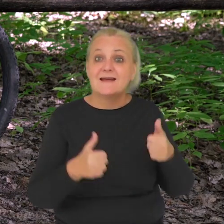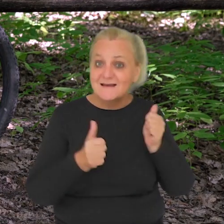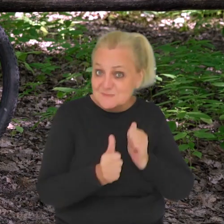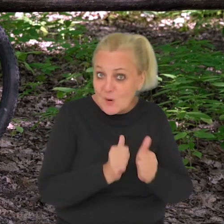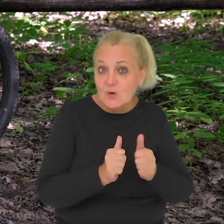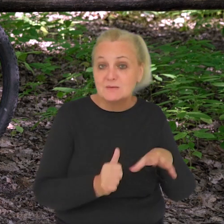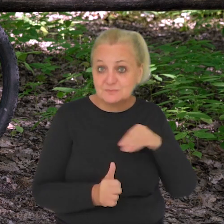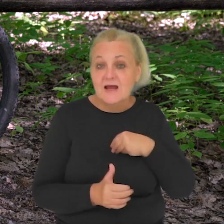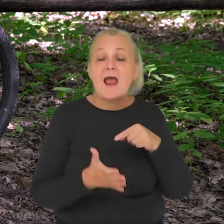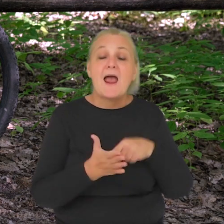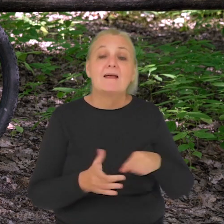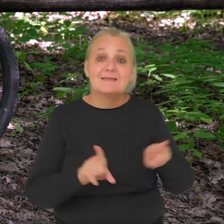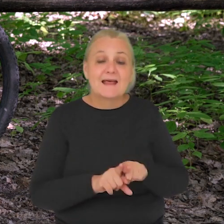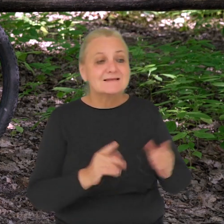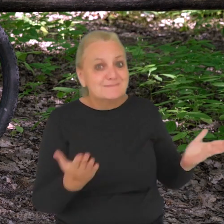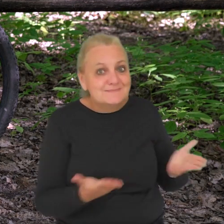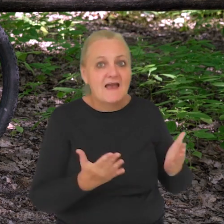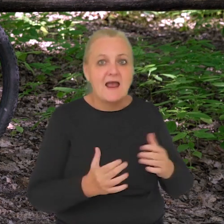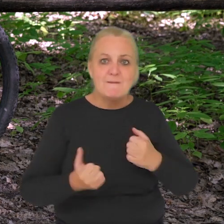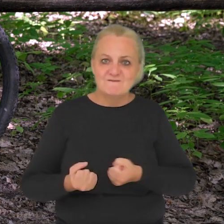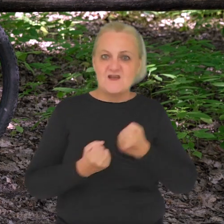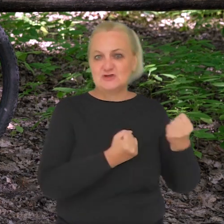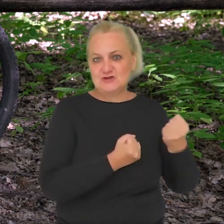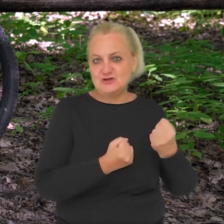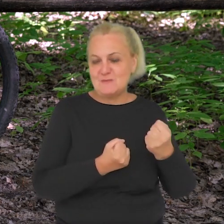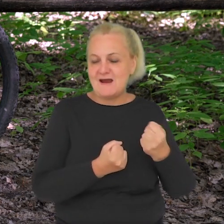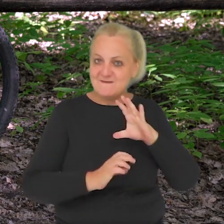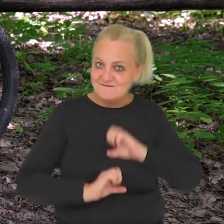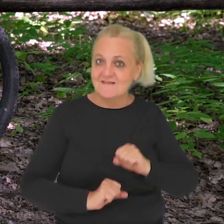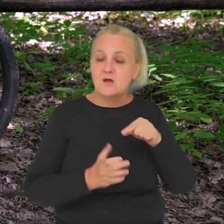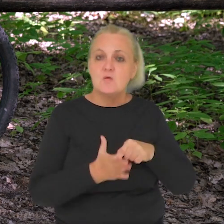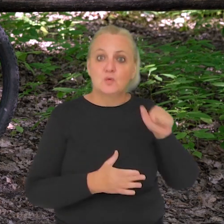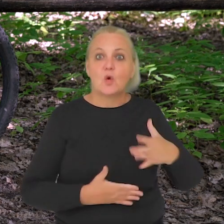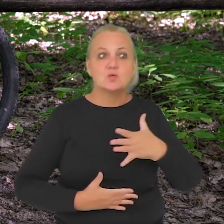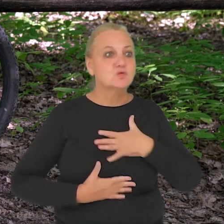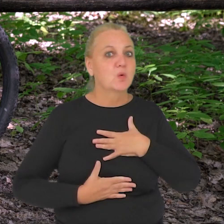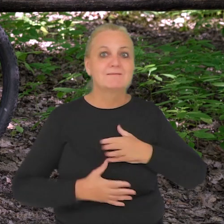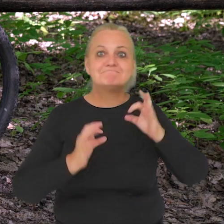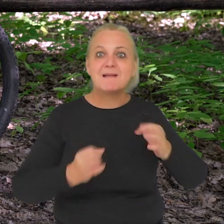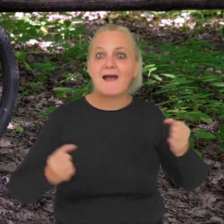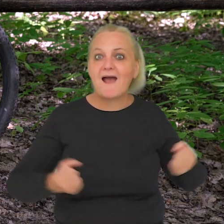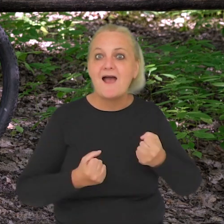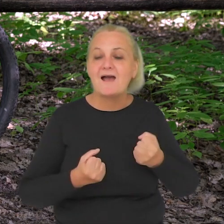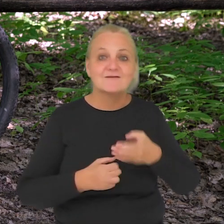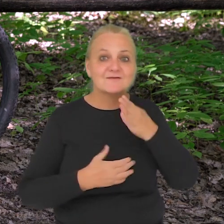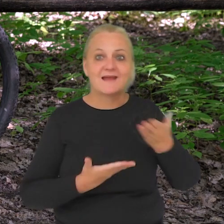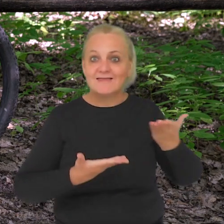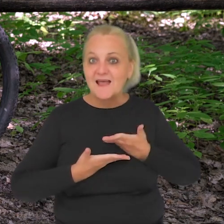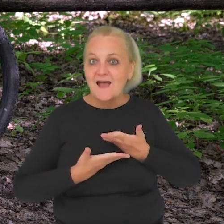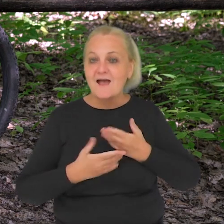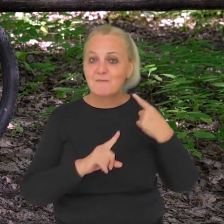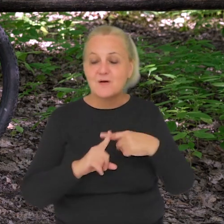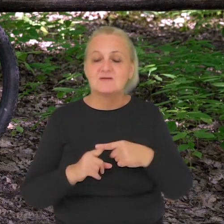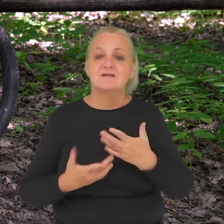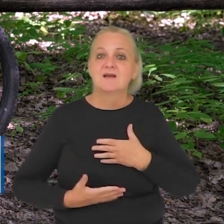do rozpoczęcia przygody ze sportem i zachęta do wytrwałości, bo dopiero ta wytrwałość sprawi, że on poczuje dobrodziejstwo